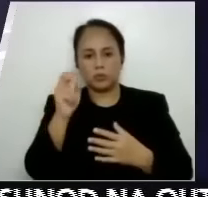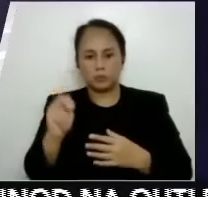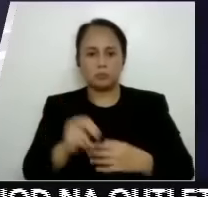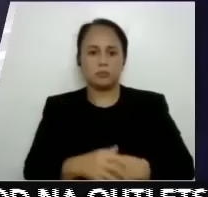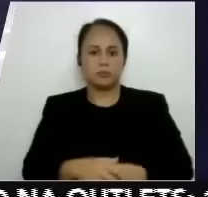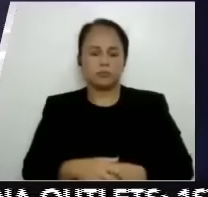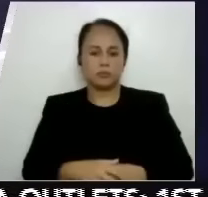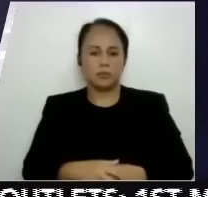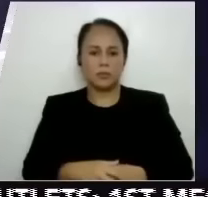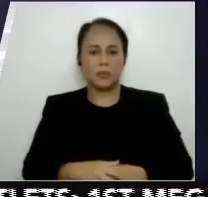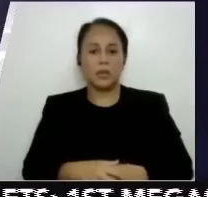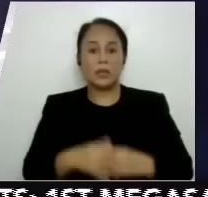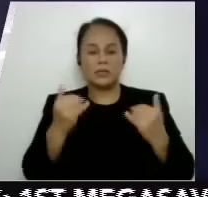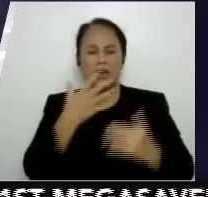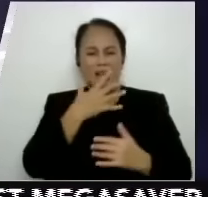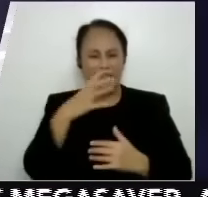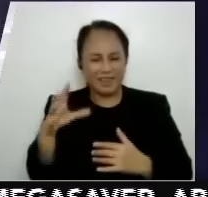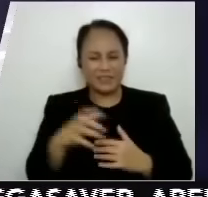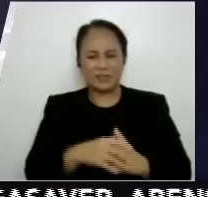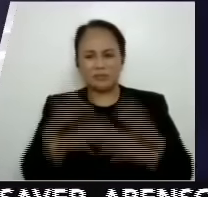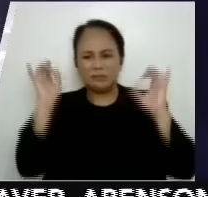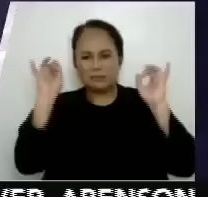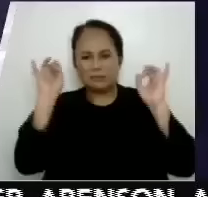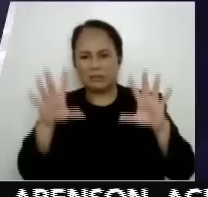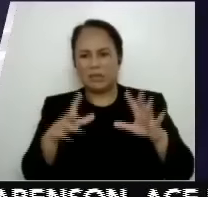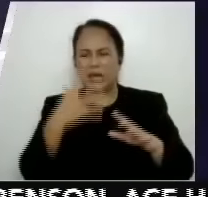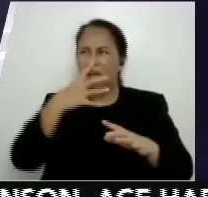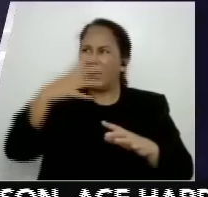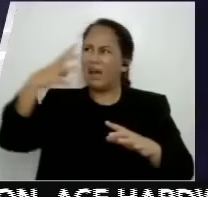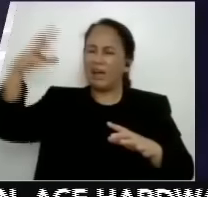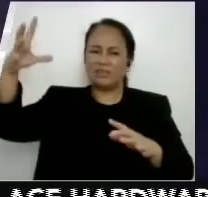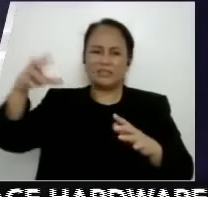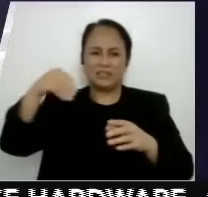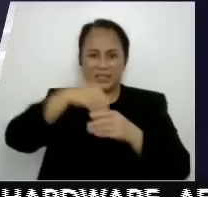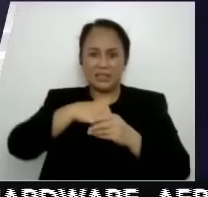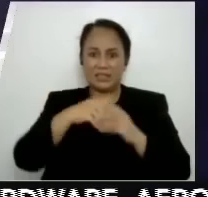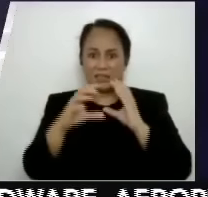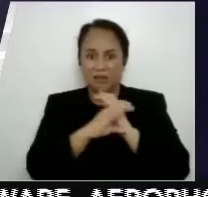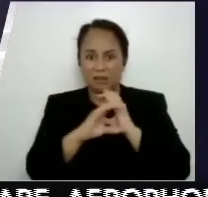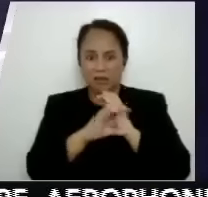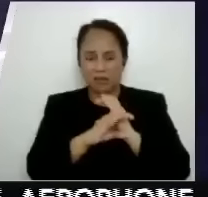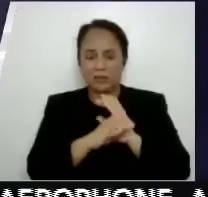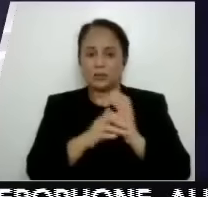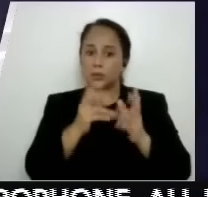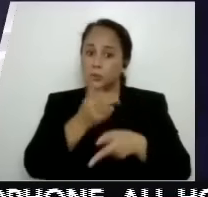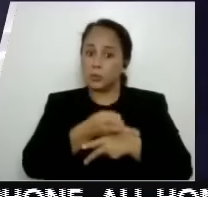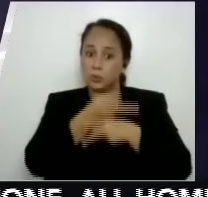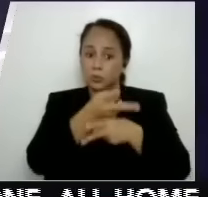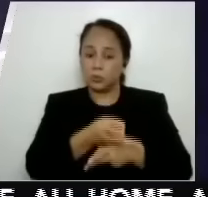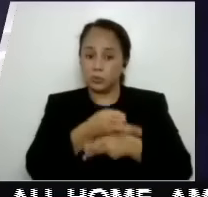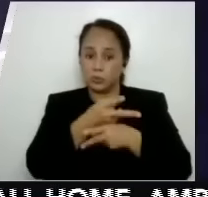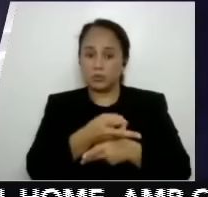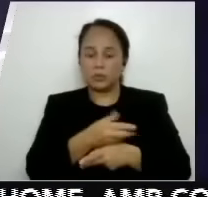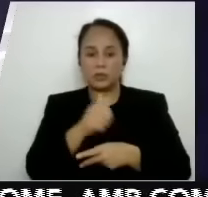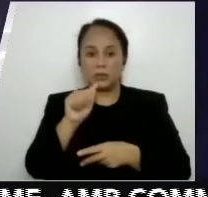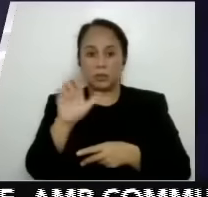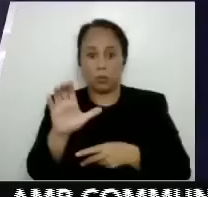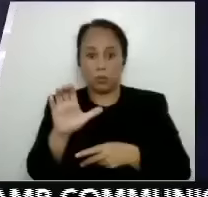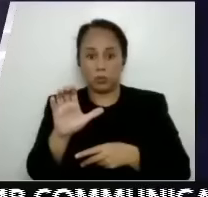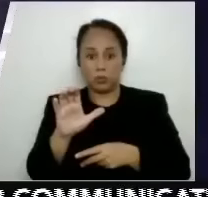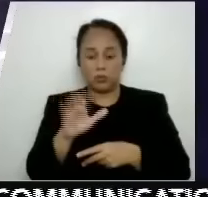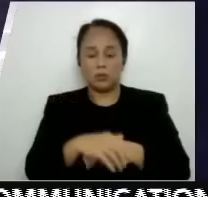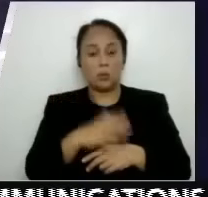ngayon p Mainit ang panahon delikadong mabilad sa init sa loob ng sasakyan pero hinay-hinay rin daw sa pagt ng aircon alamin k